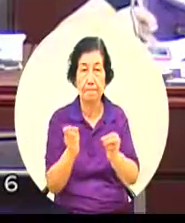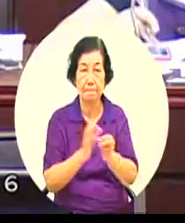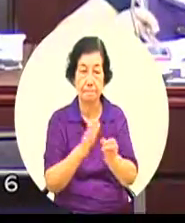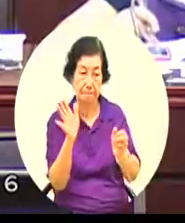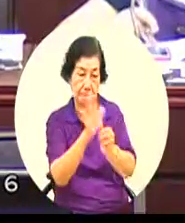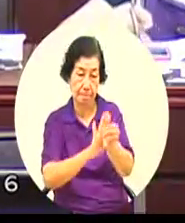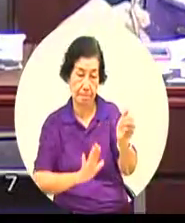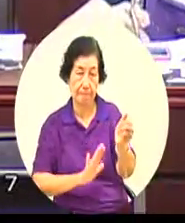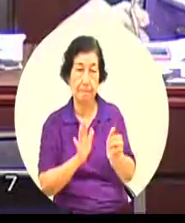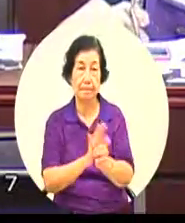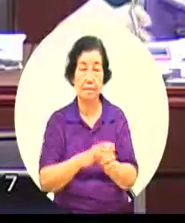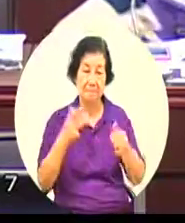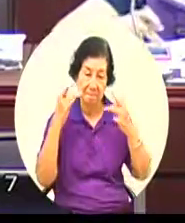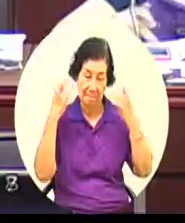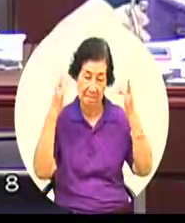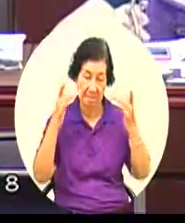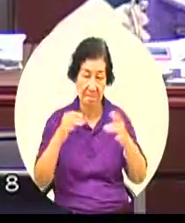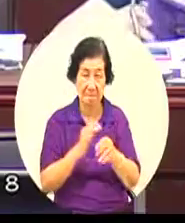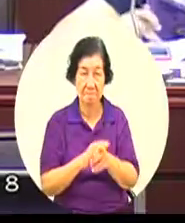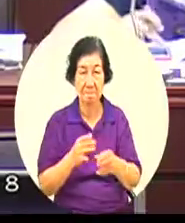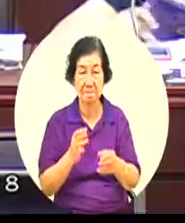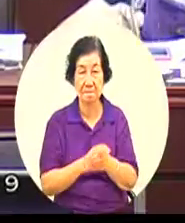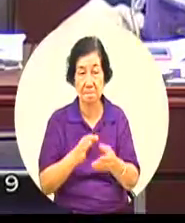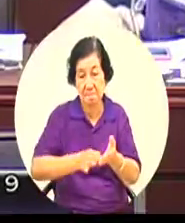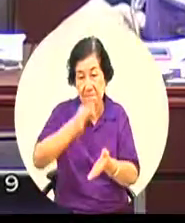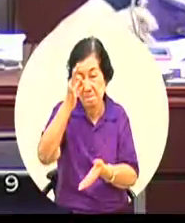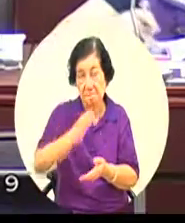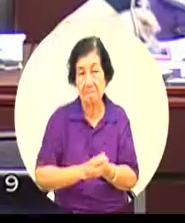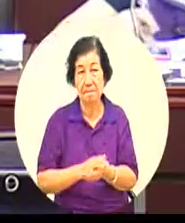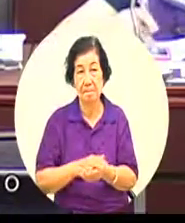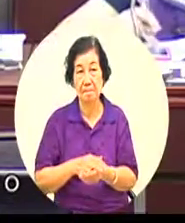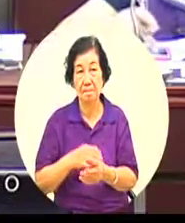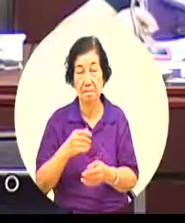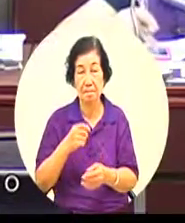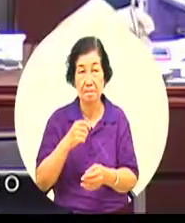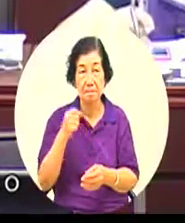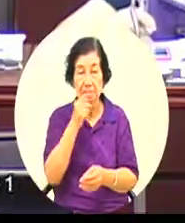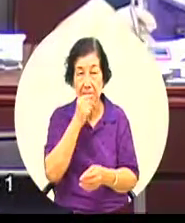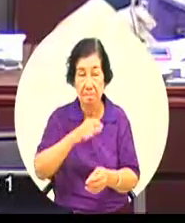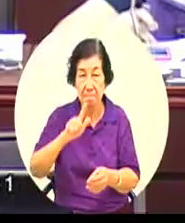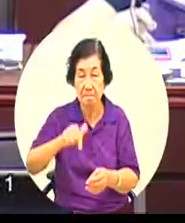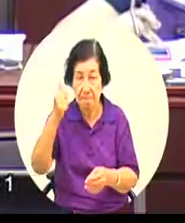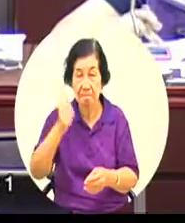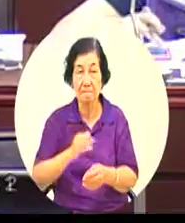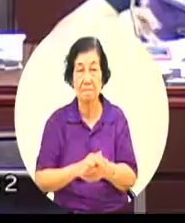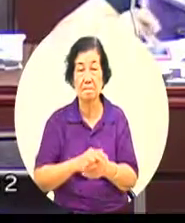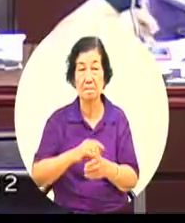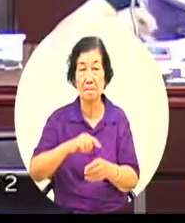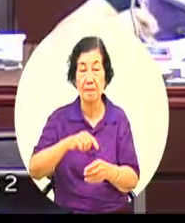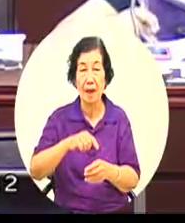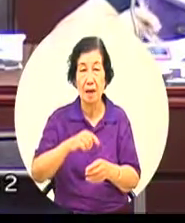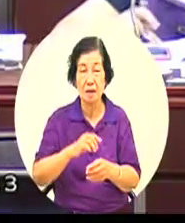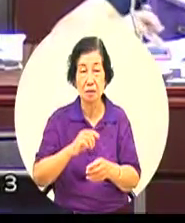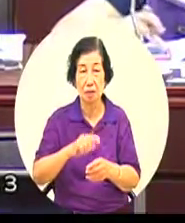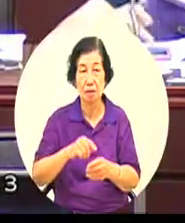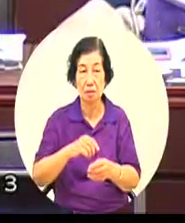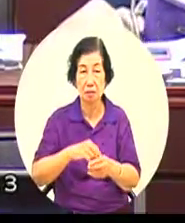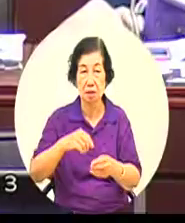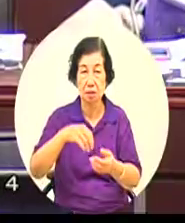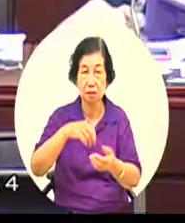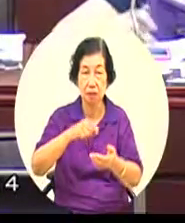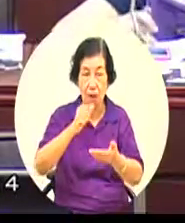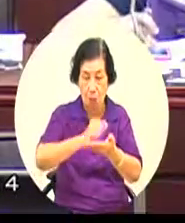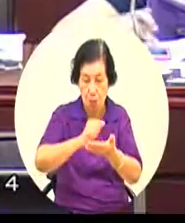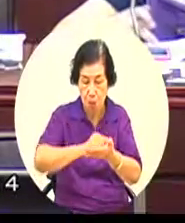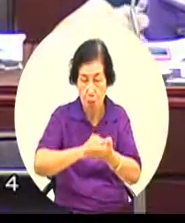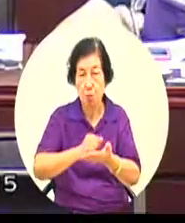叶菜类的供给了，所以营养师他在开菜单的时候一定要做调整，可能会以根茎类的来取代。所以整体的